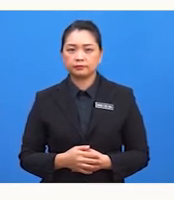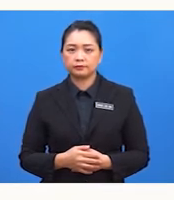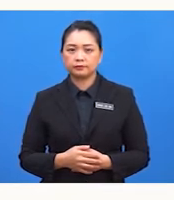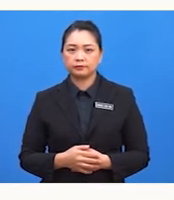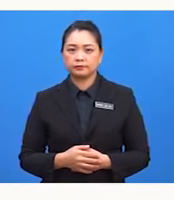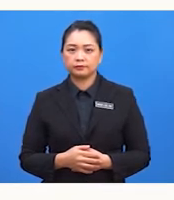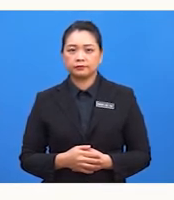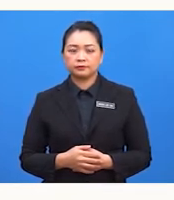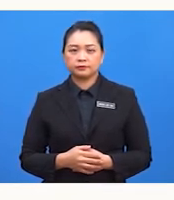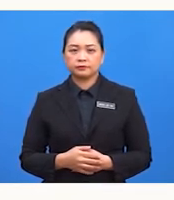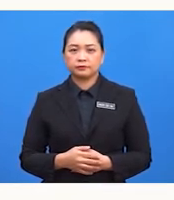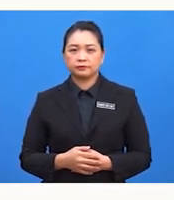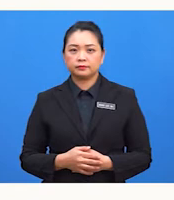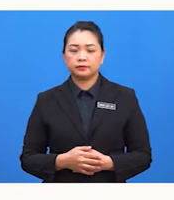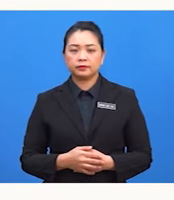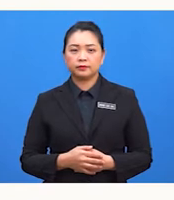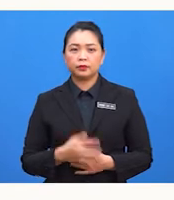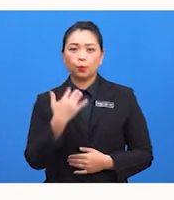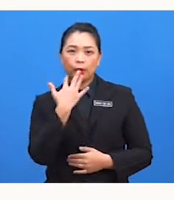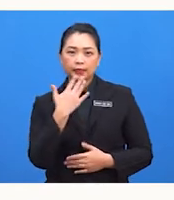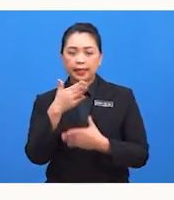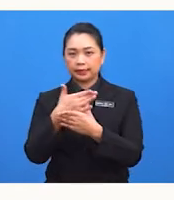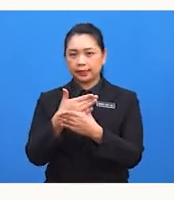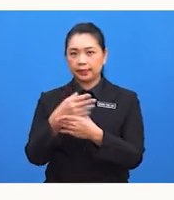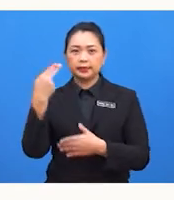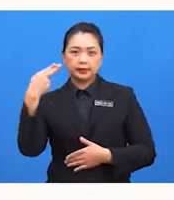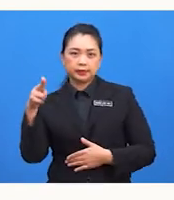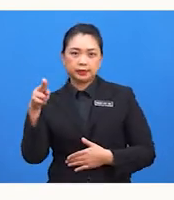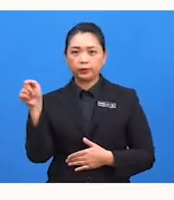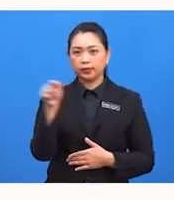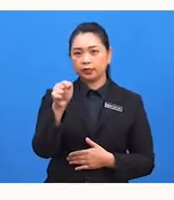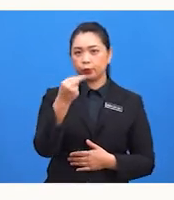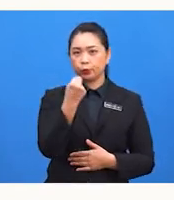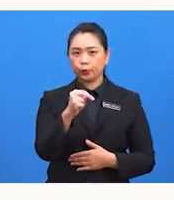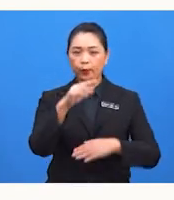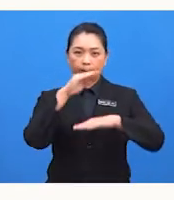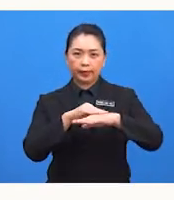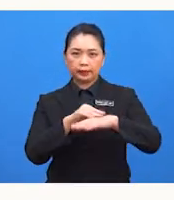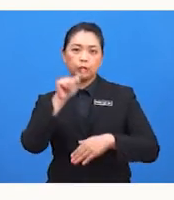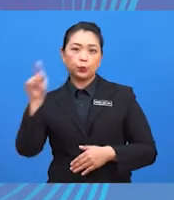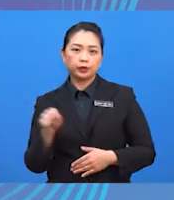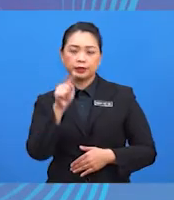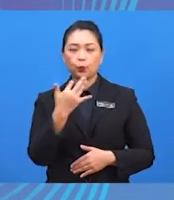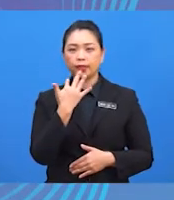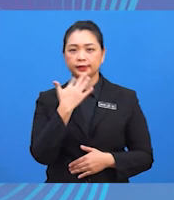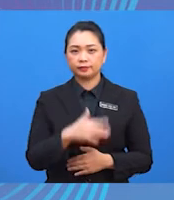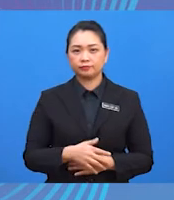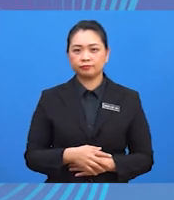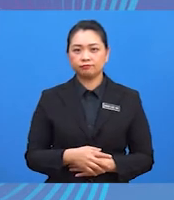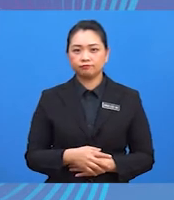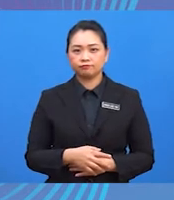antara warna hijau hingga ke ungu pada roda warna. Seperti biasa,